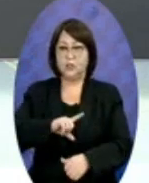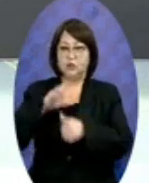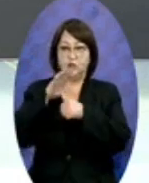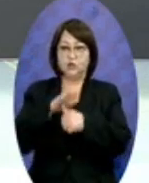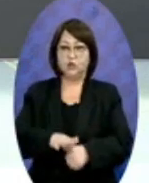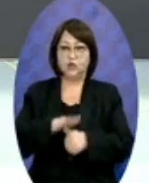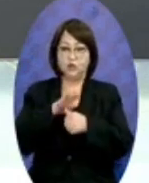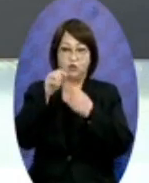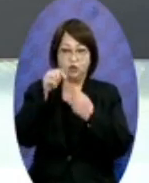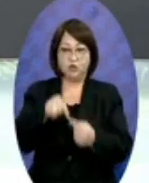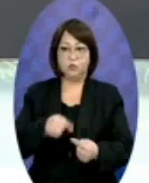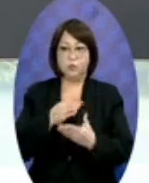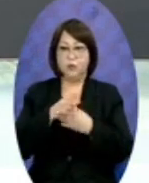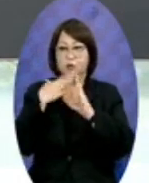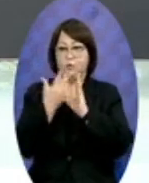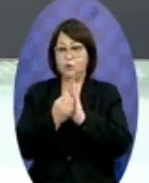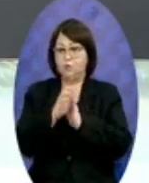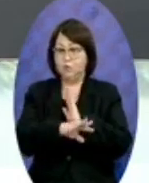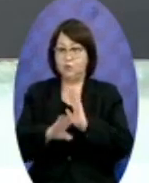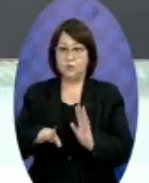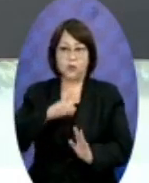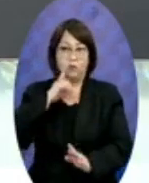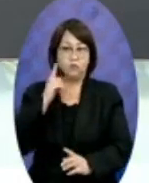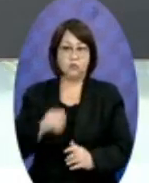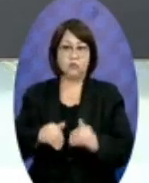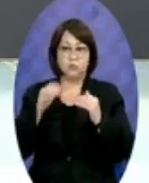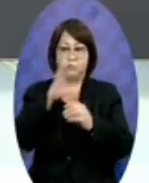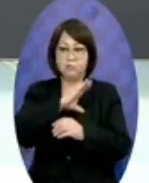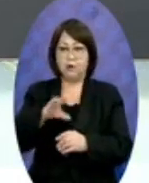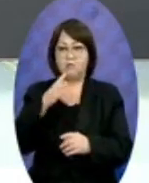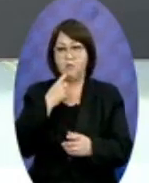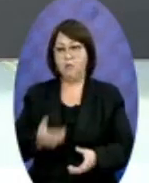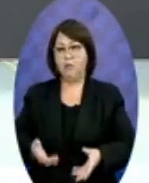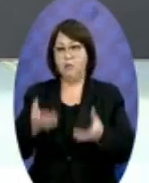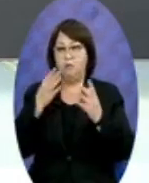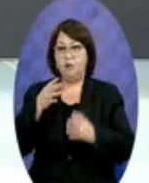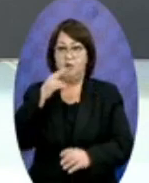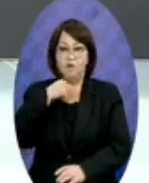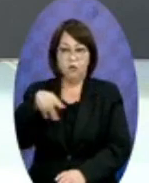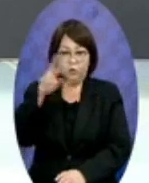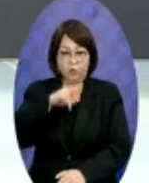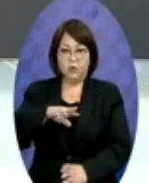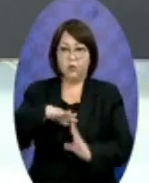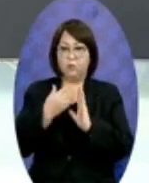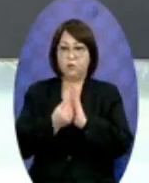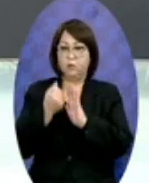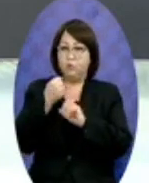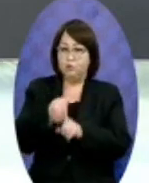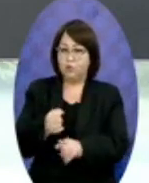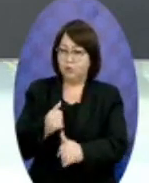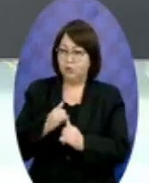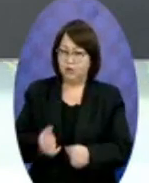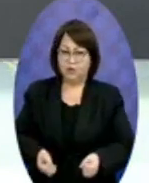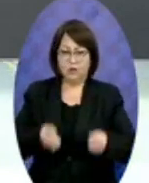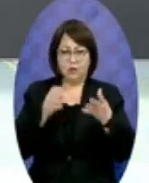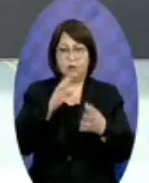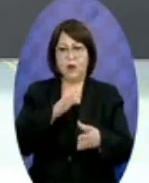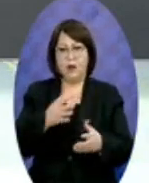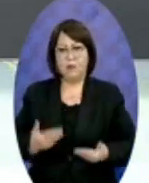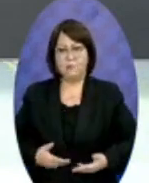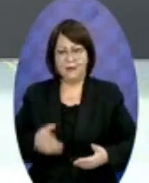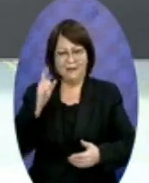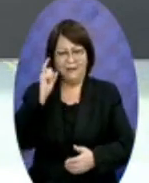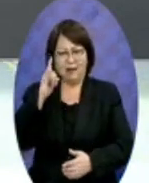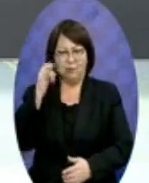зөрчиж байгааг гэр бүлийн хүүхэд залуучуудын хөгжлийн газрынхан хөндөж байна. Ялангуяа охид гэр бүлийн хүчирхийллийн золиосуулж амьдралд нь арилжгүй хар